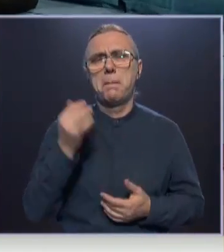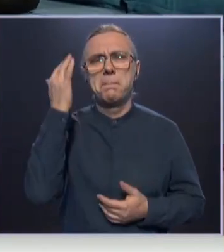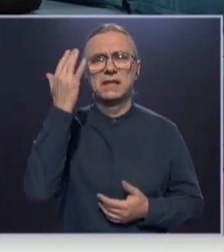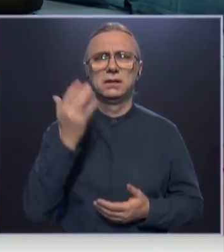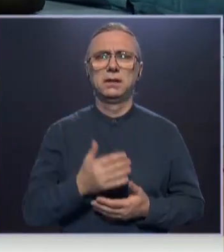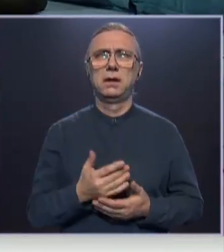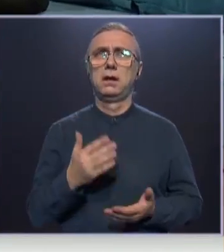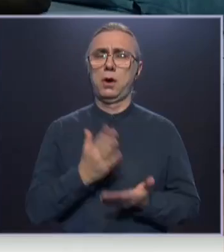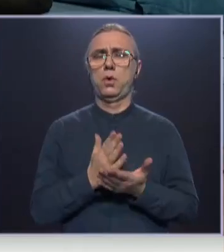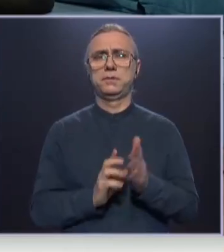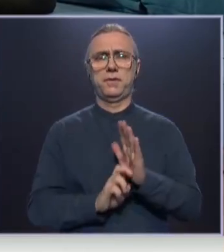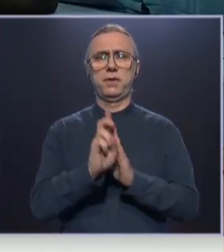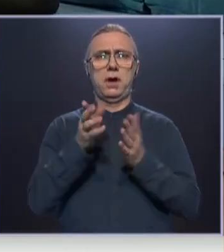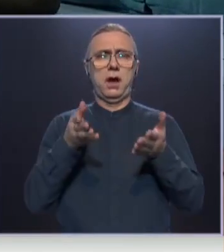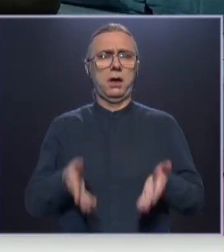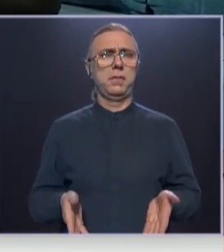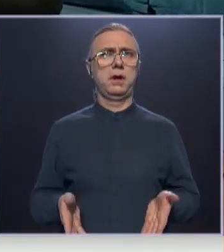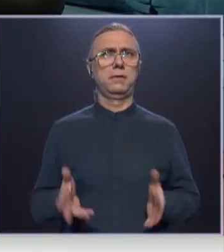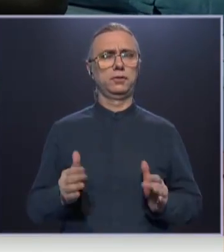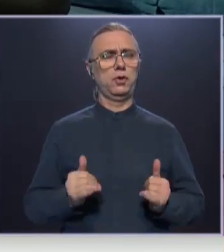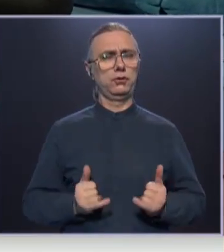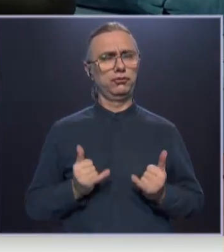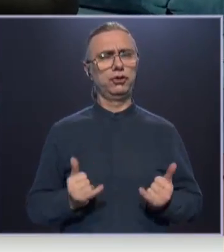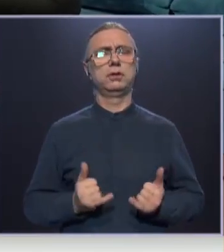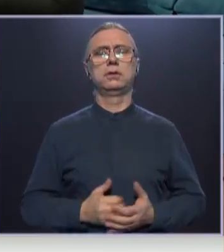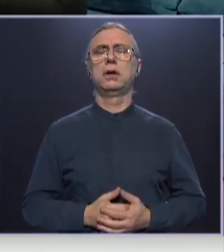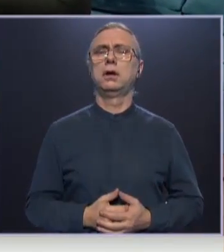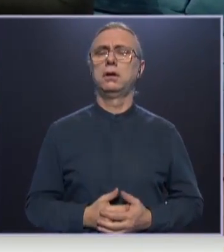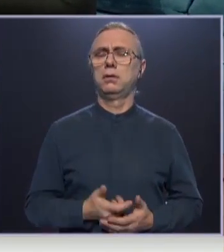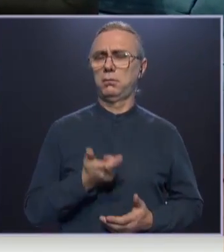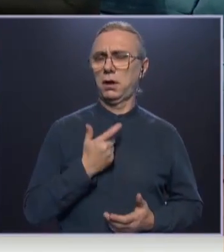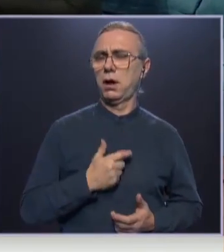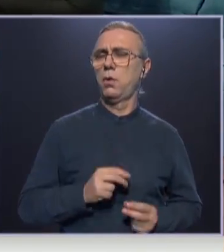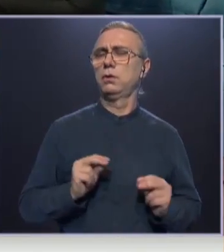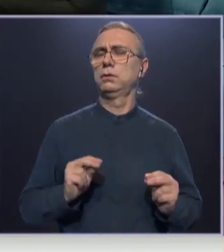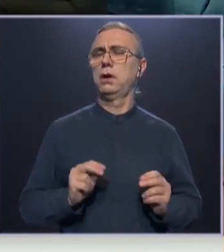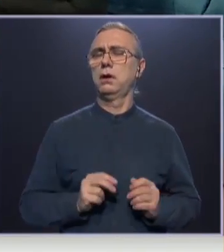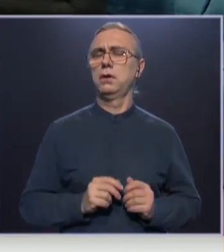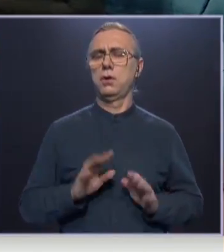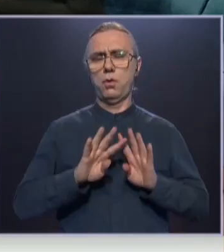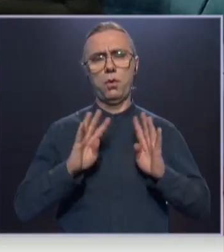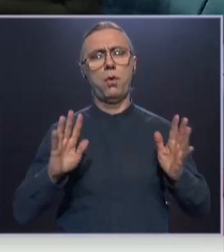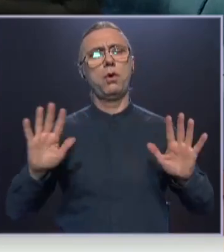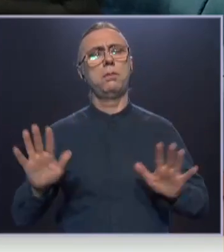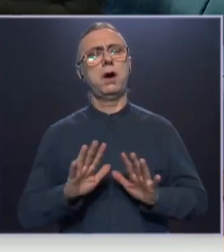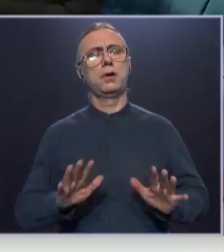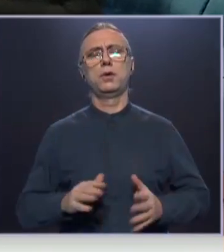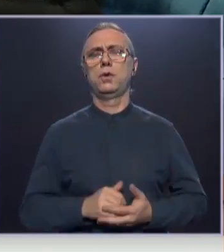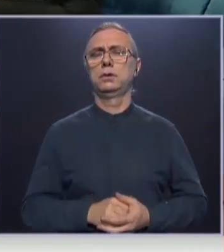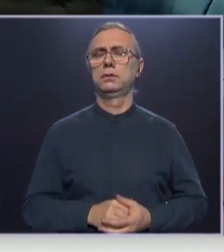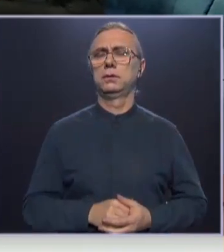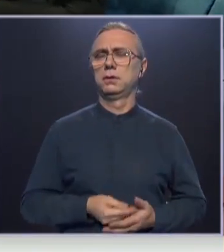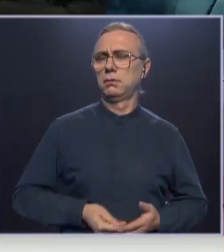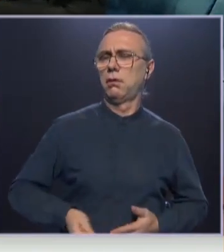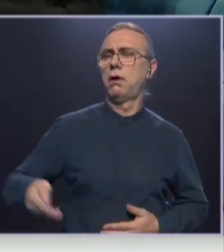в храме находимся, вроде все чинно, так сказать, благородно, хор поет,